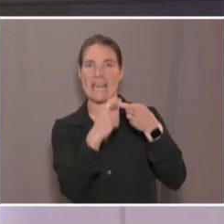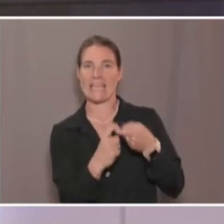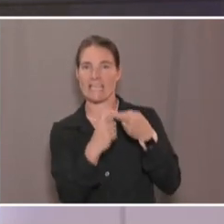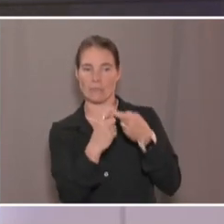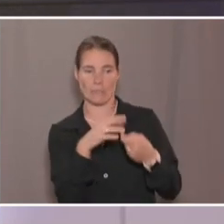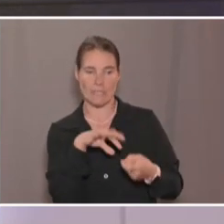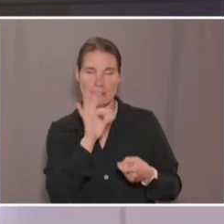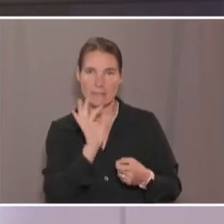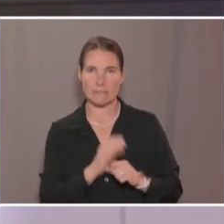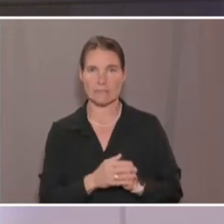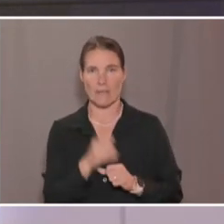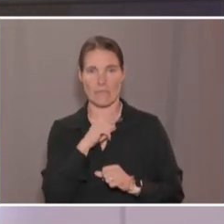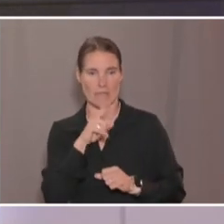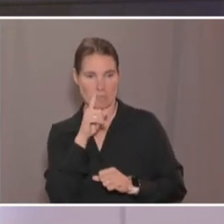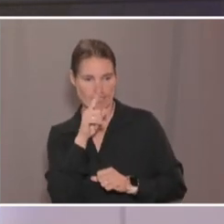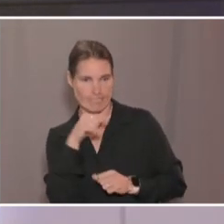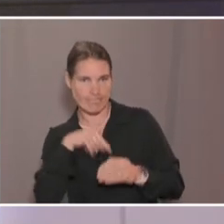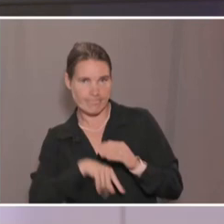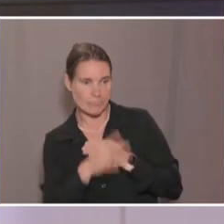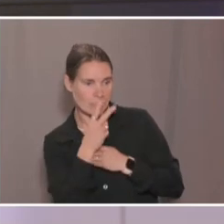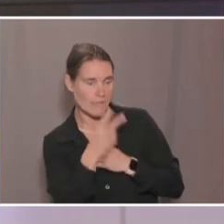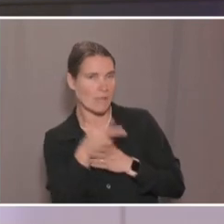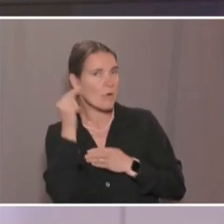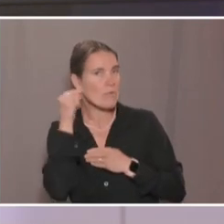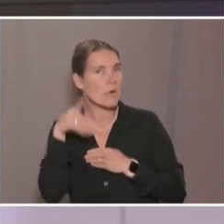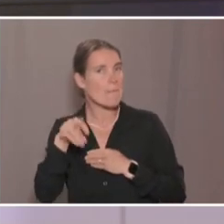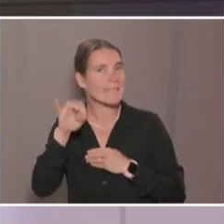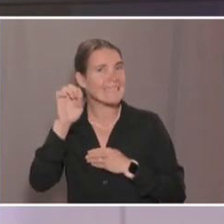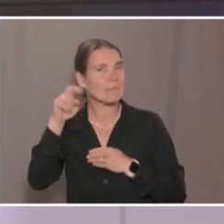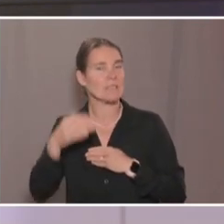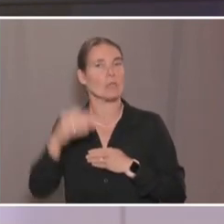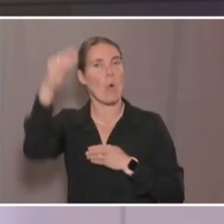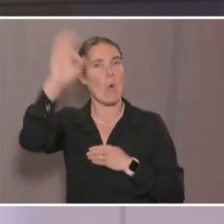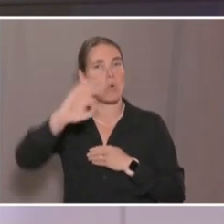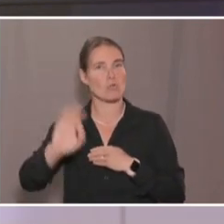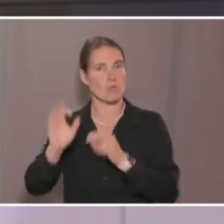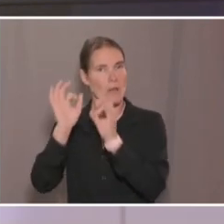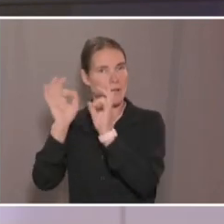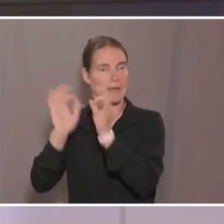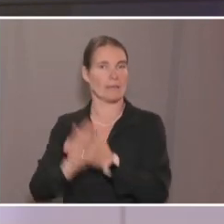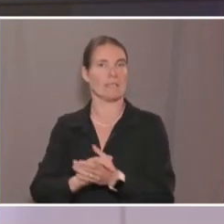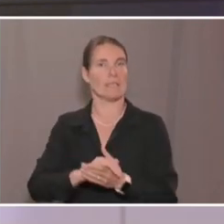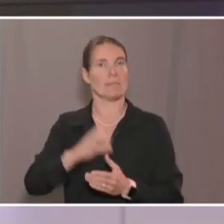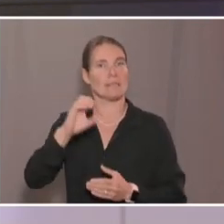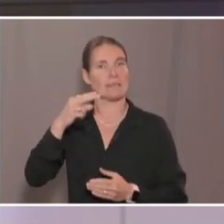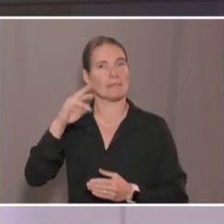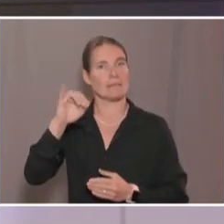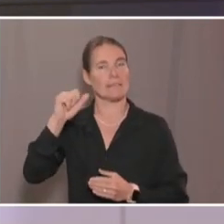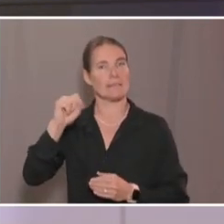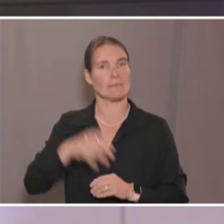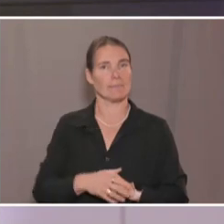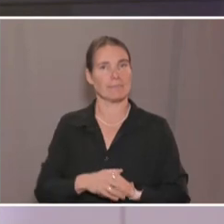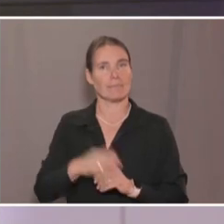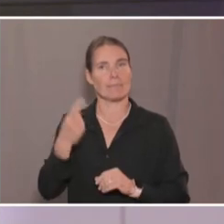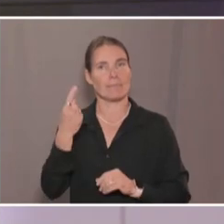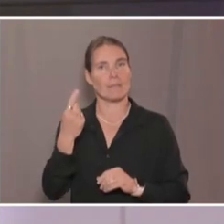hat, reinzuhören, wie Frau Prien mit unserer Hochschulrätin und Erziehungswissenschaftlerin Christine Wiezurek, Dirk